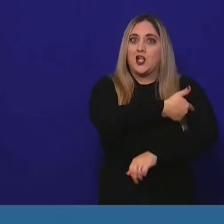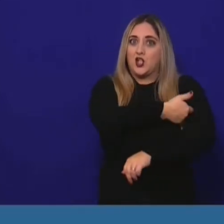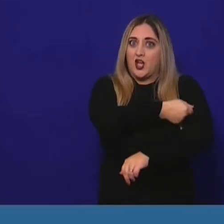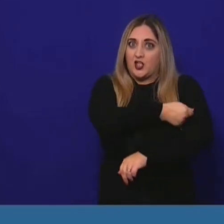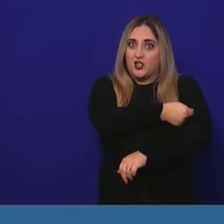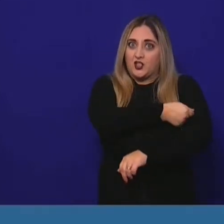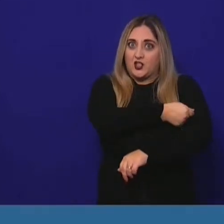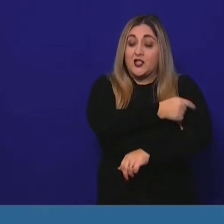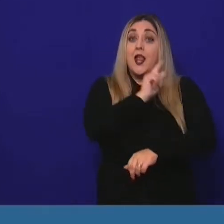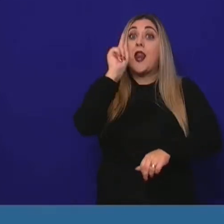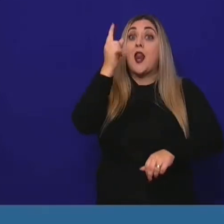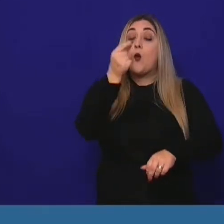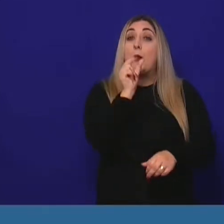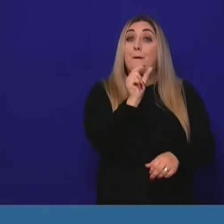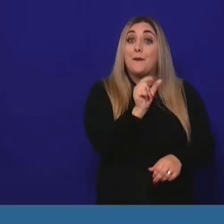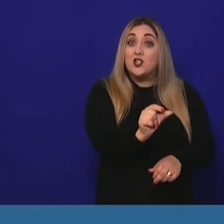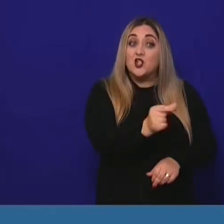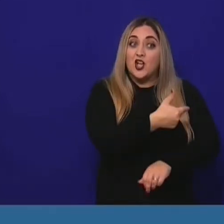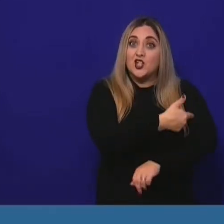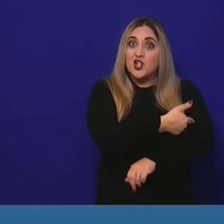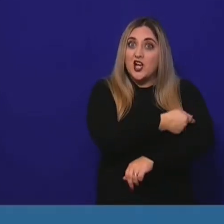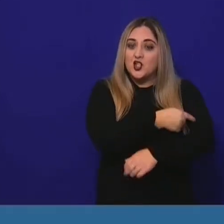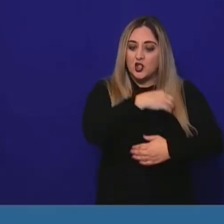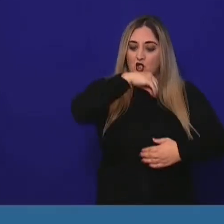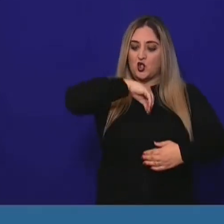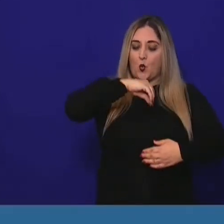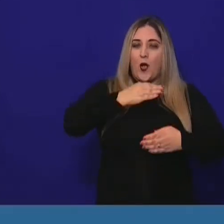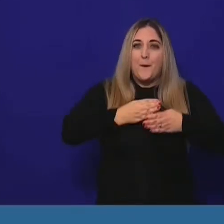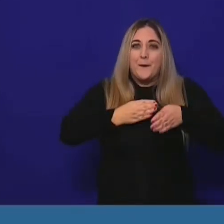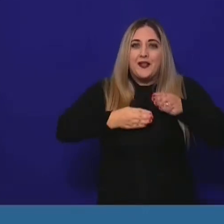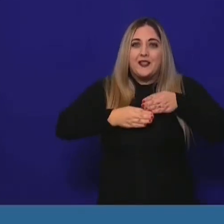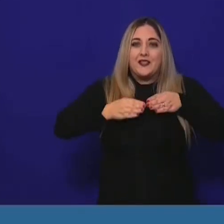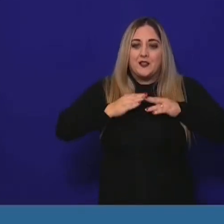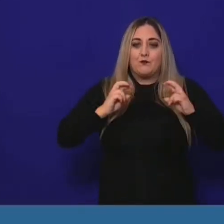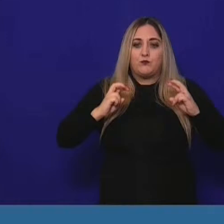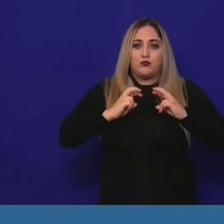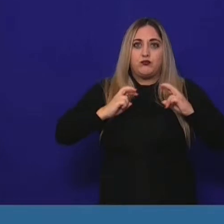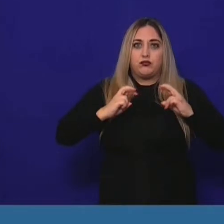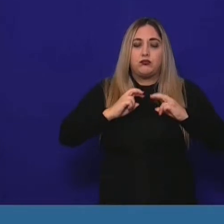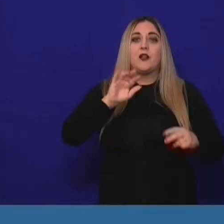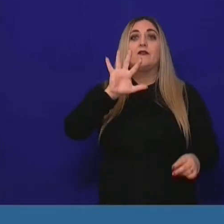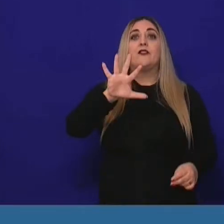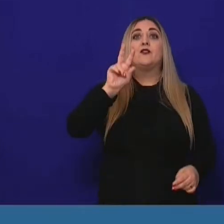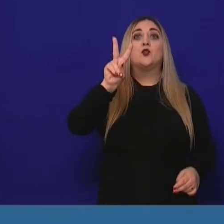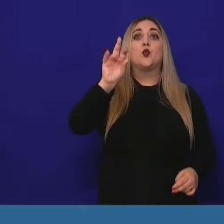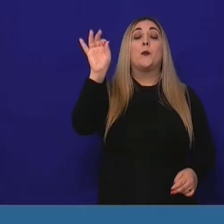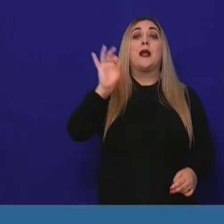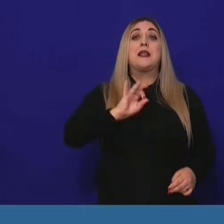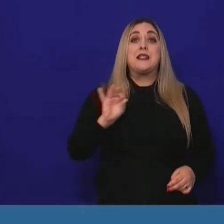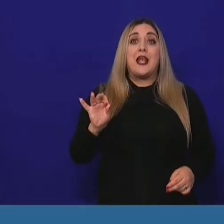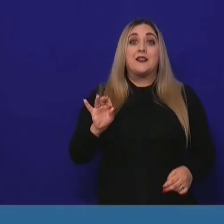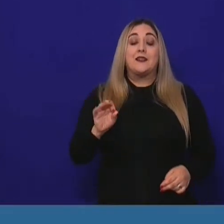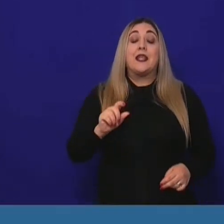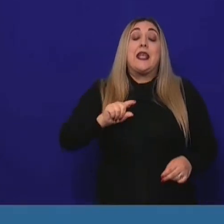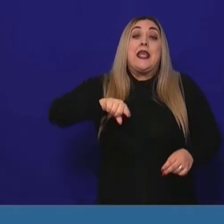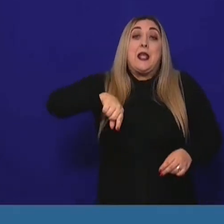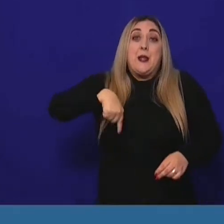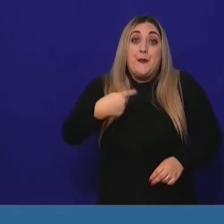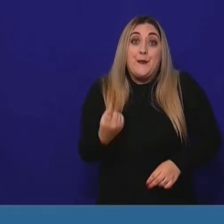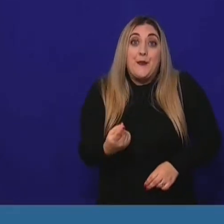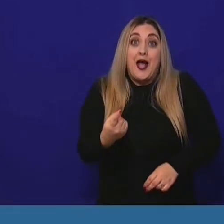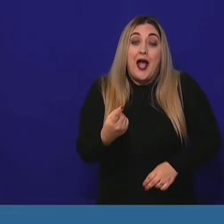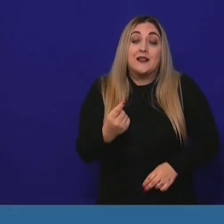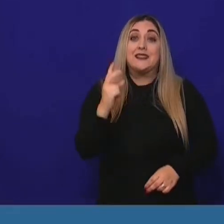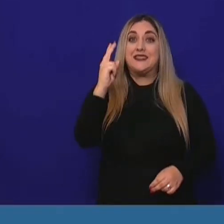jitlaqqa bl-ewwel doża dan jibni immunità b'wieħed ta' 52%. Umbagħad wara 21 ġurnata trid tieħu